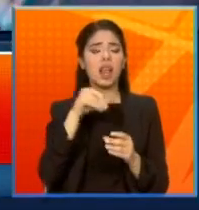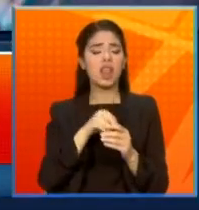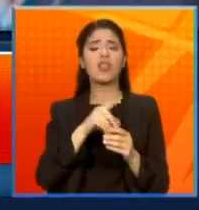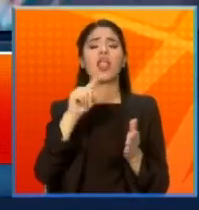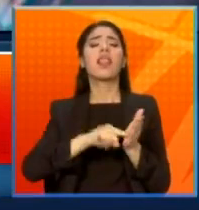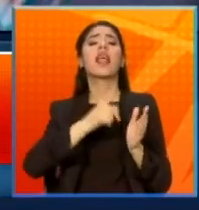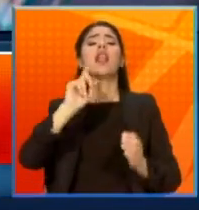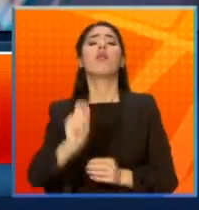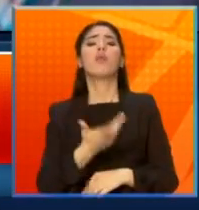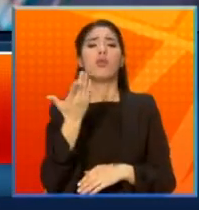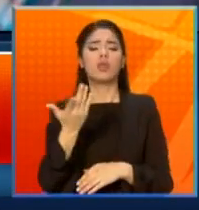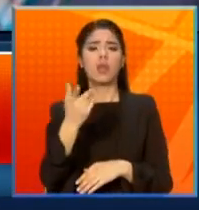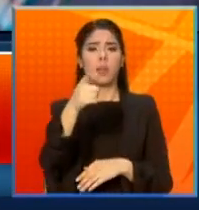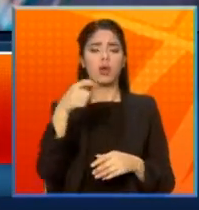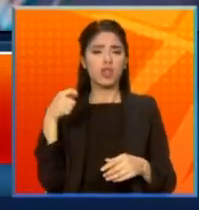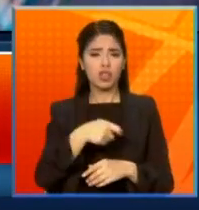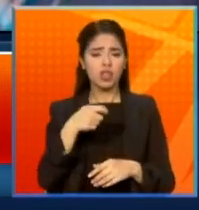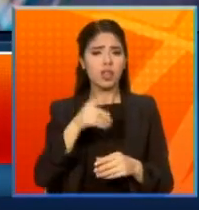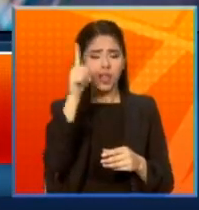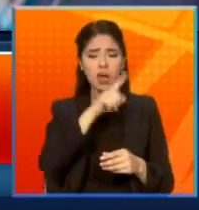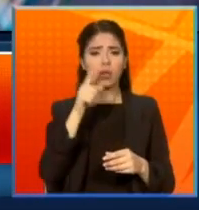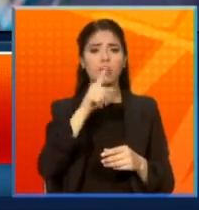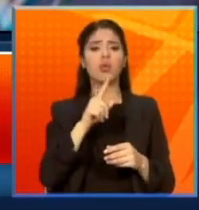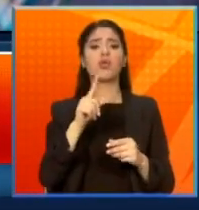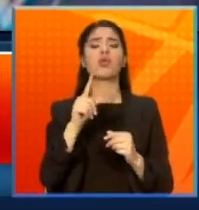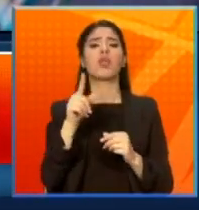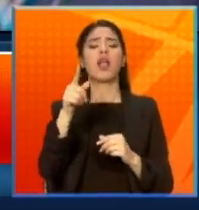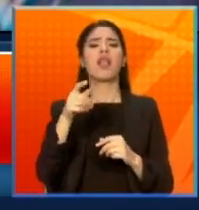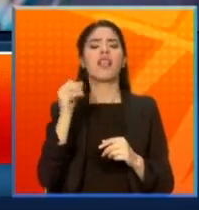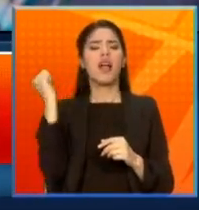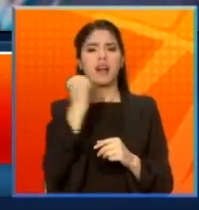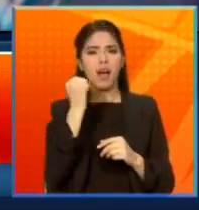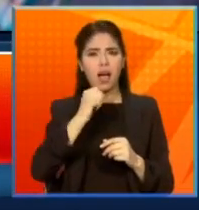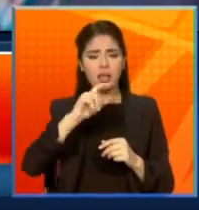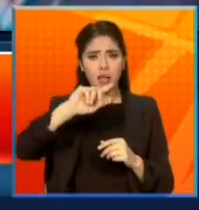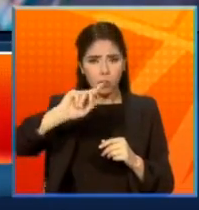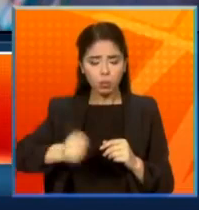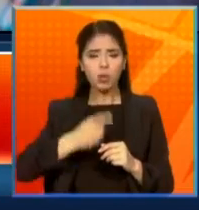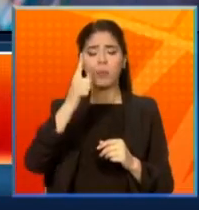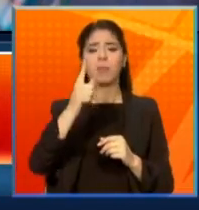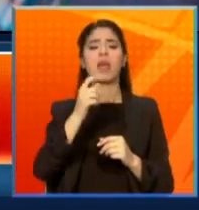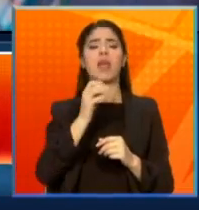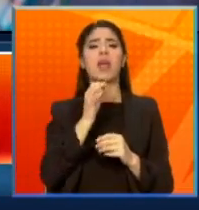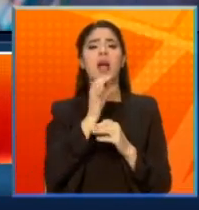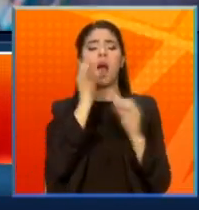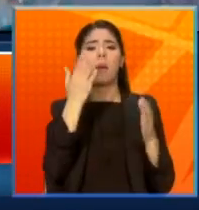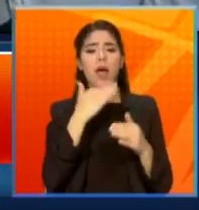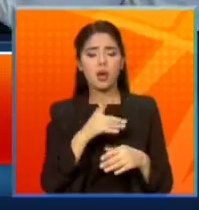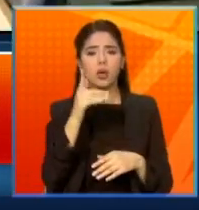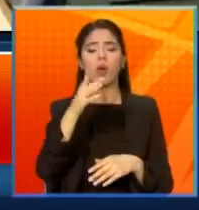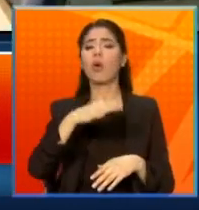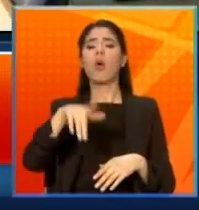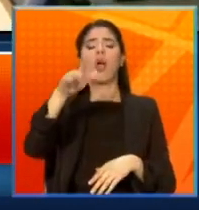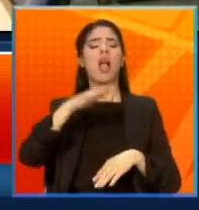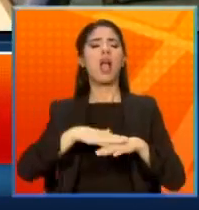bulunamadı. Cinayetin üzerinden geçen yıllarda polise katile ulaşabilecek net bir ipucu vermedi. Cani ise elini